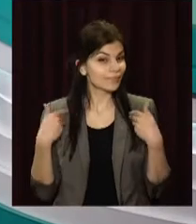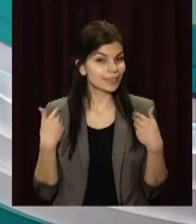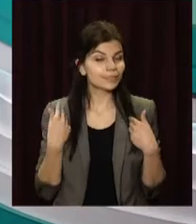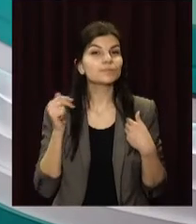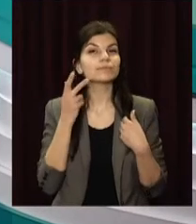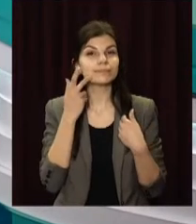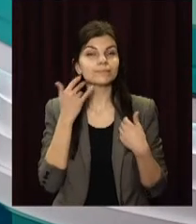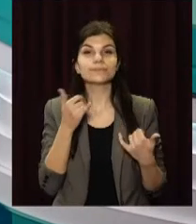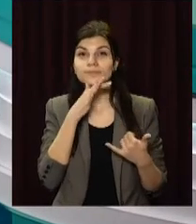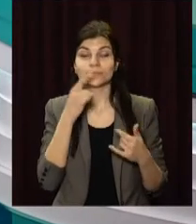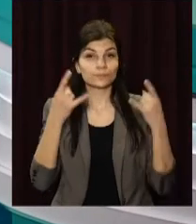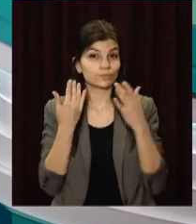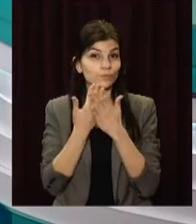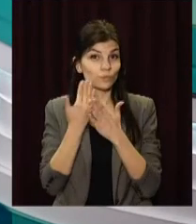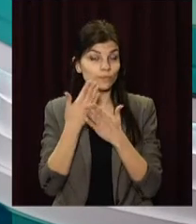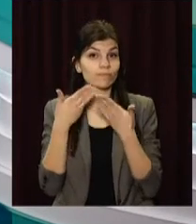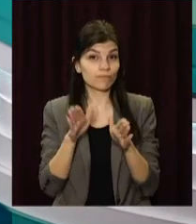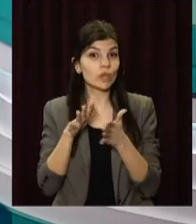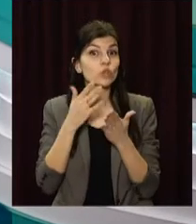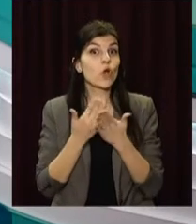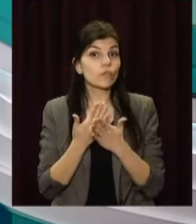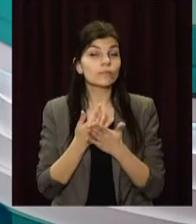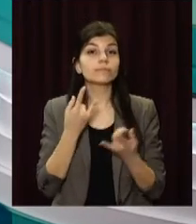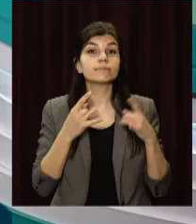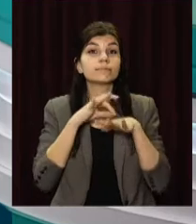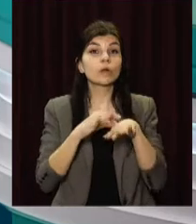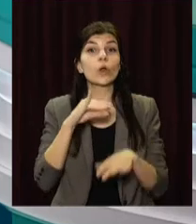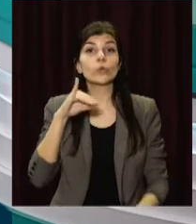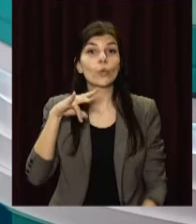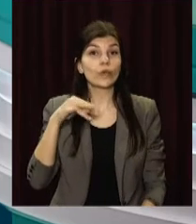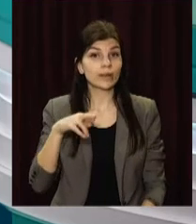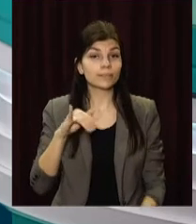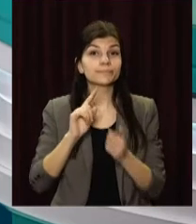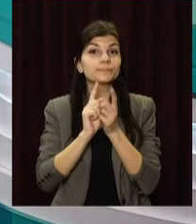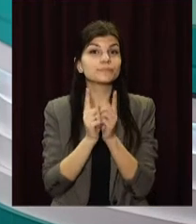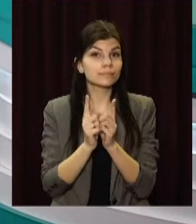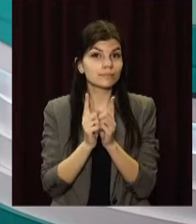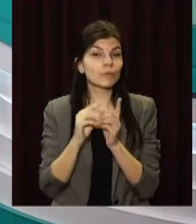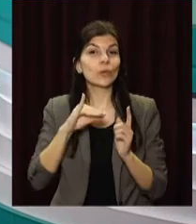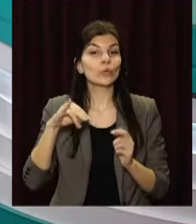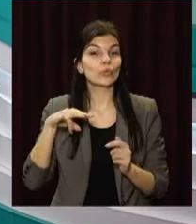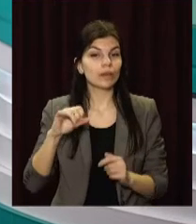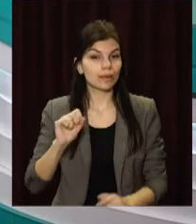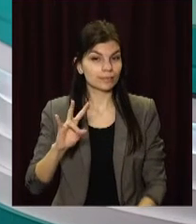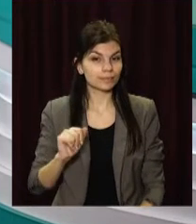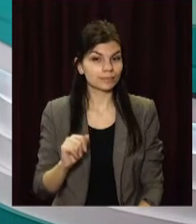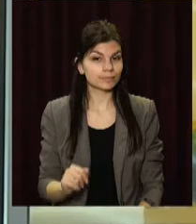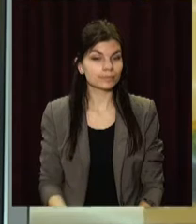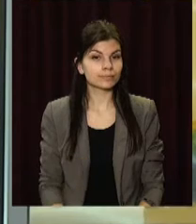Вітаю, як завжди, у цій порі новин на відкритому. У студії для вас працюватиму я, Юлія Демченко, та сурдоприкладачка Юліана